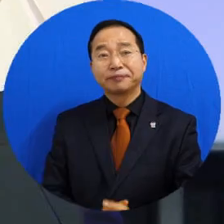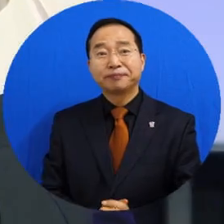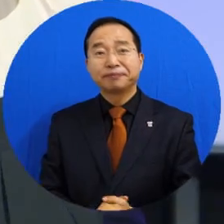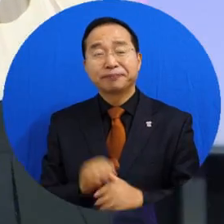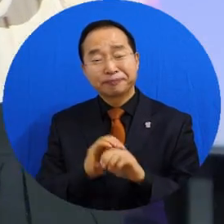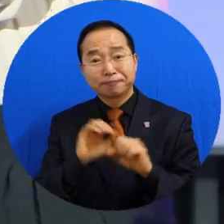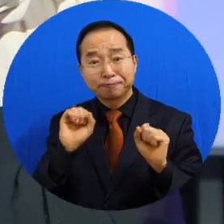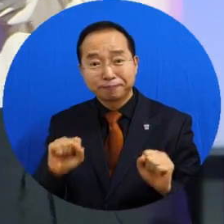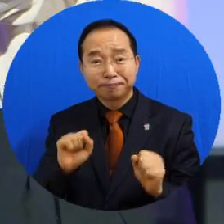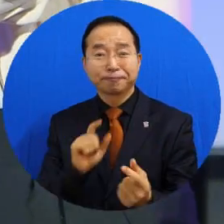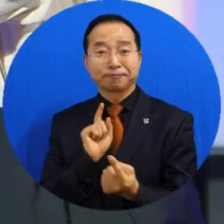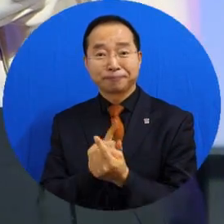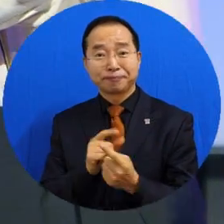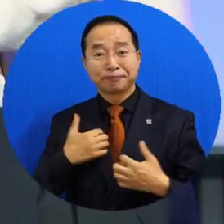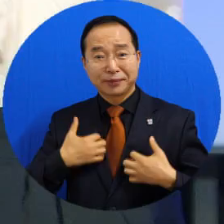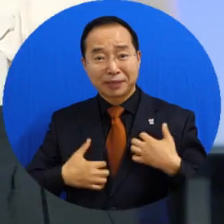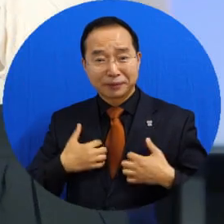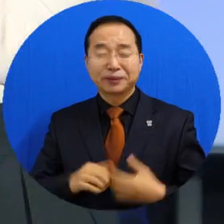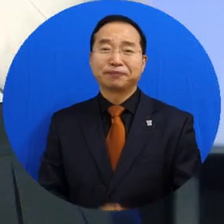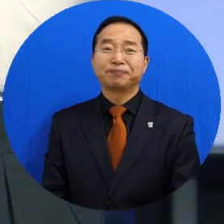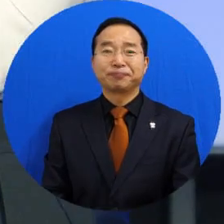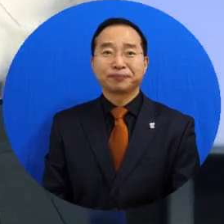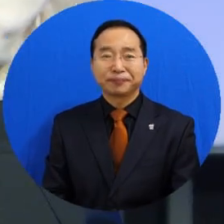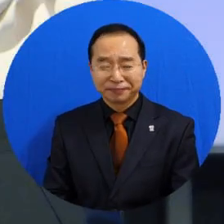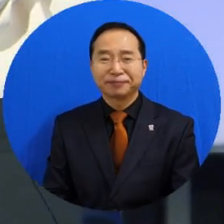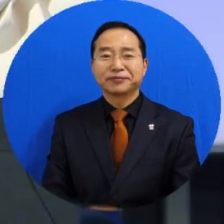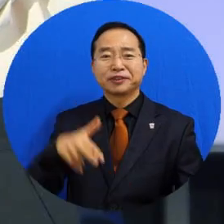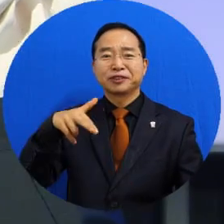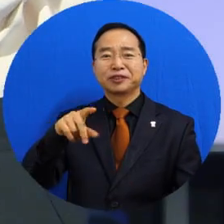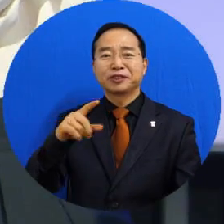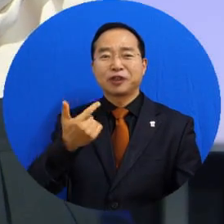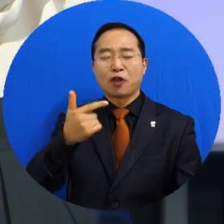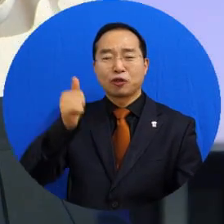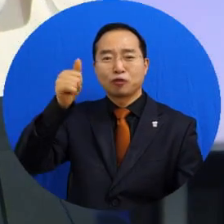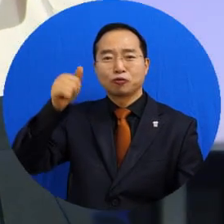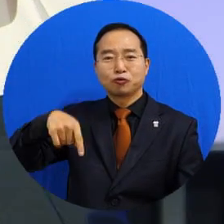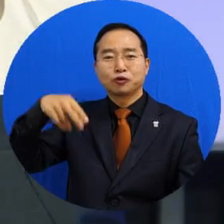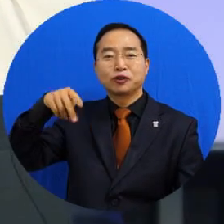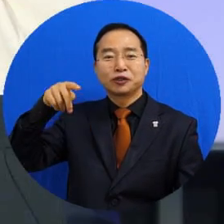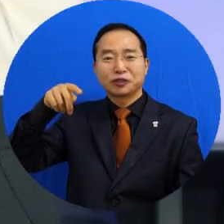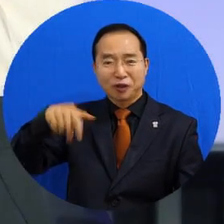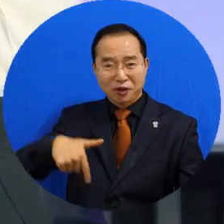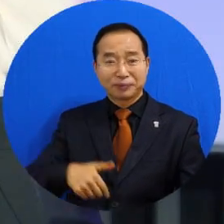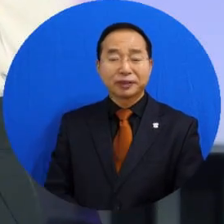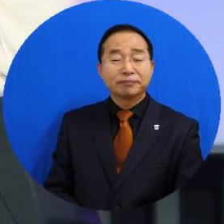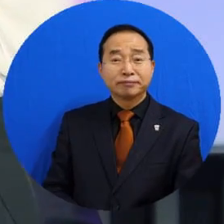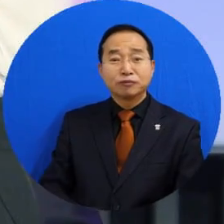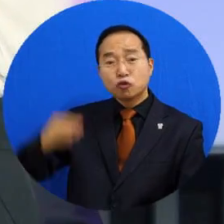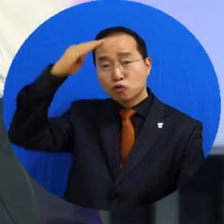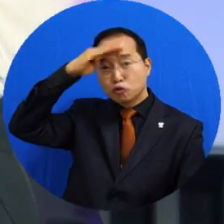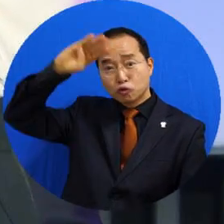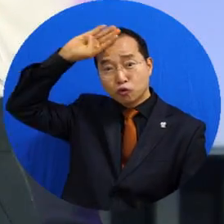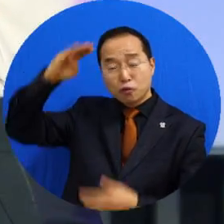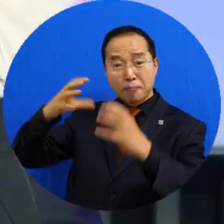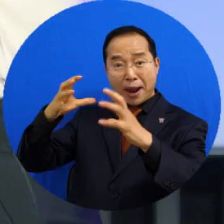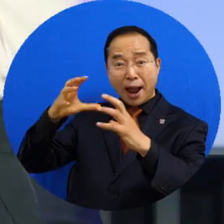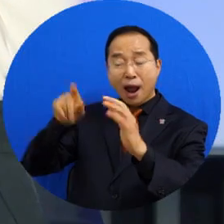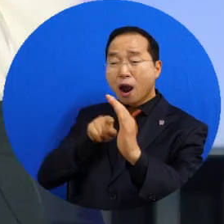네, 안녕하세요. 반갑습니다. 반갑습니다. 전우석입니다. 네, 네. 대체 쿠바에서 어떤 네. 일이